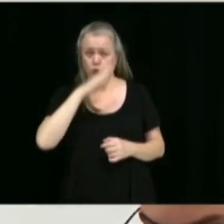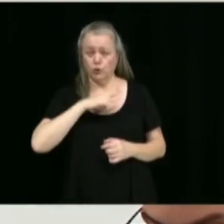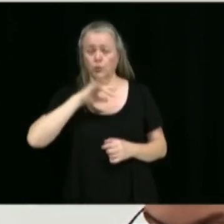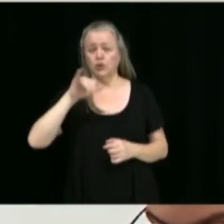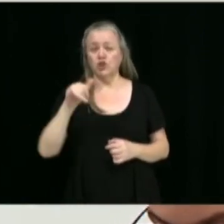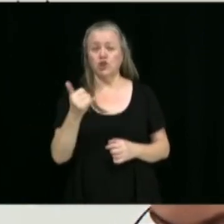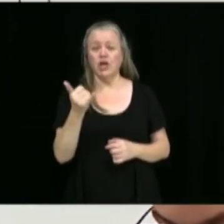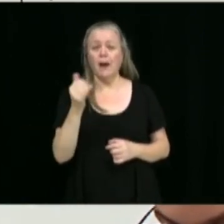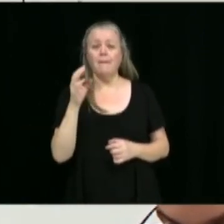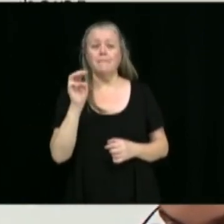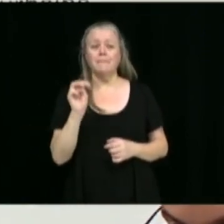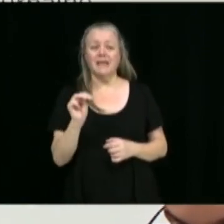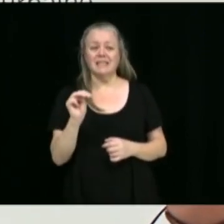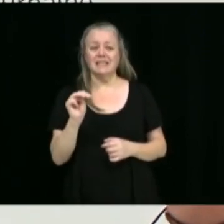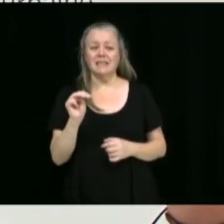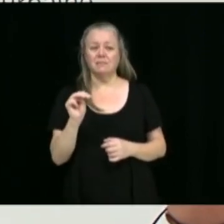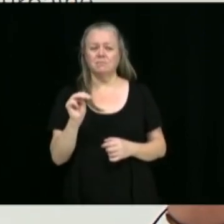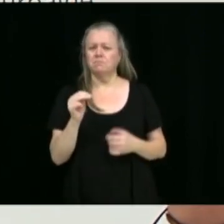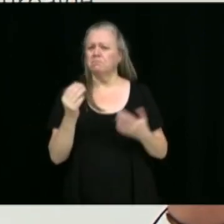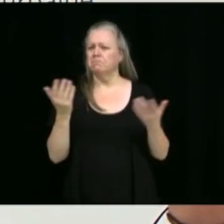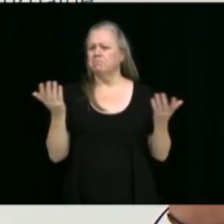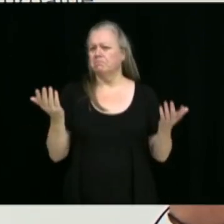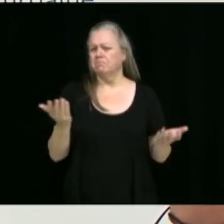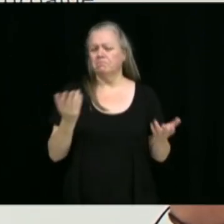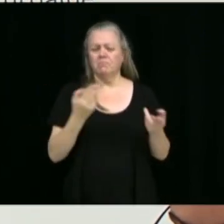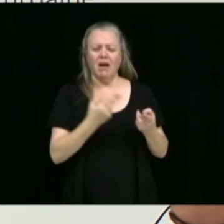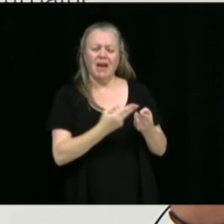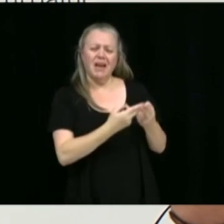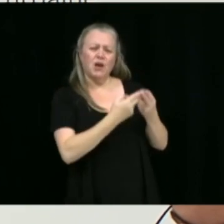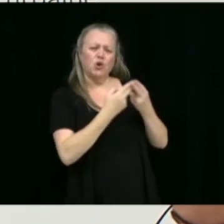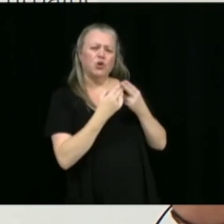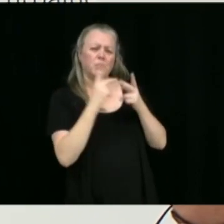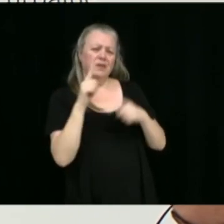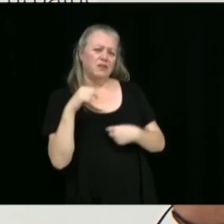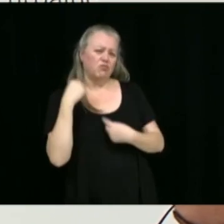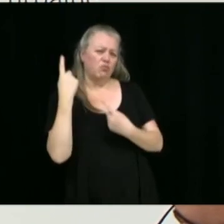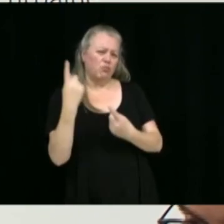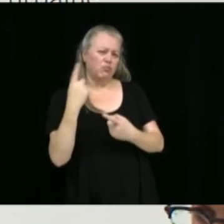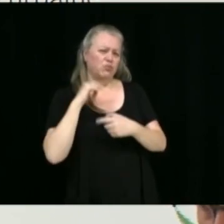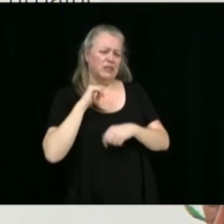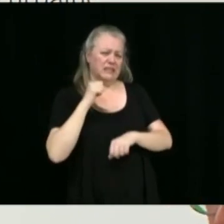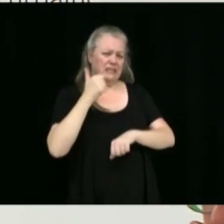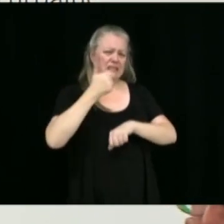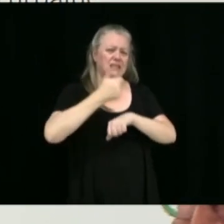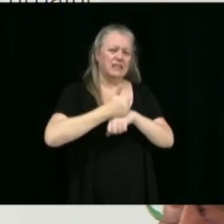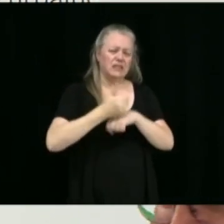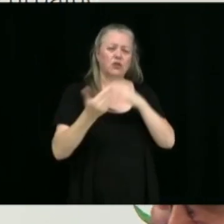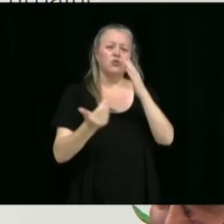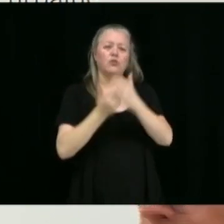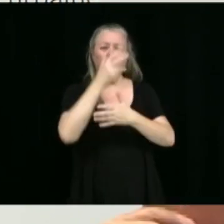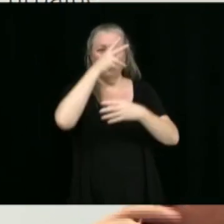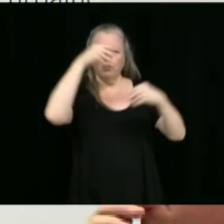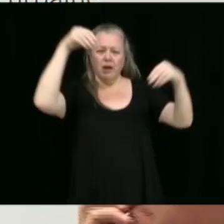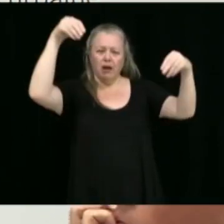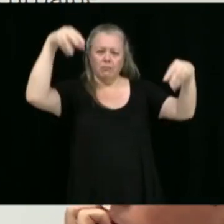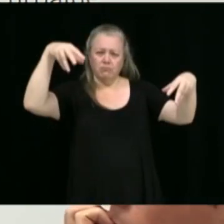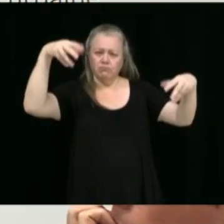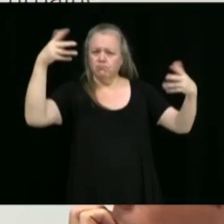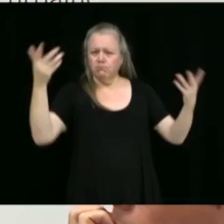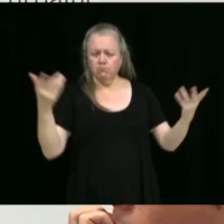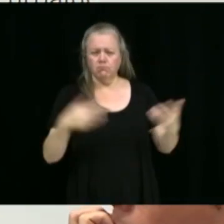Jean Mercier. Quelles sont les économies engendrées depuis l'implantation des nouveaux lampadaires?